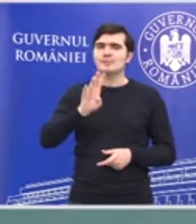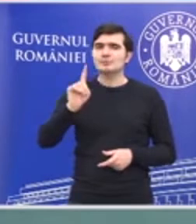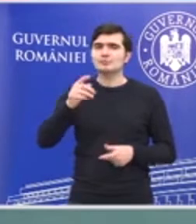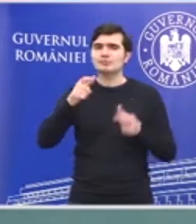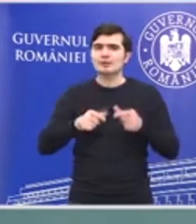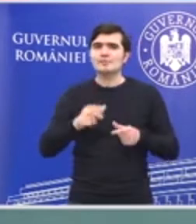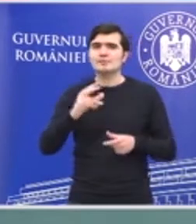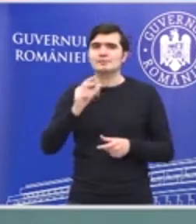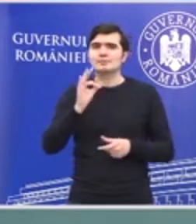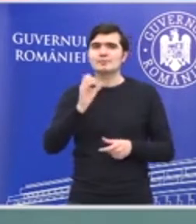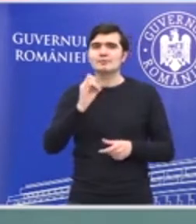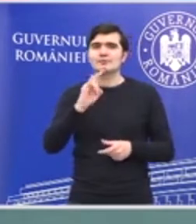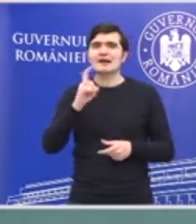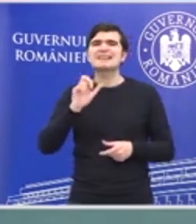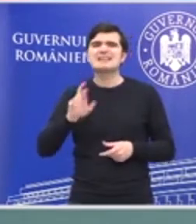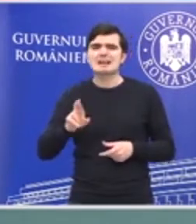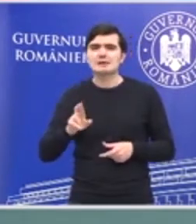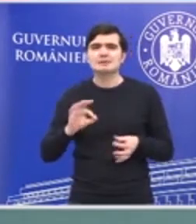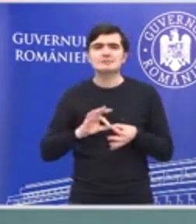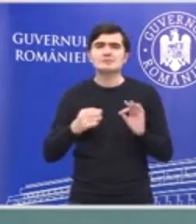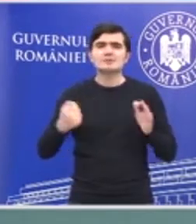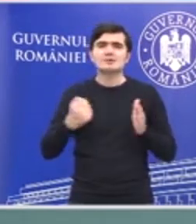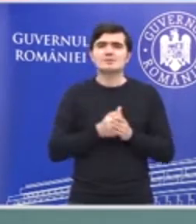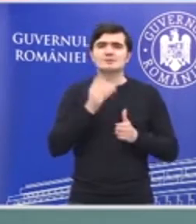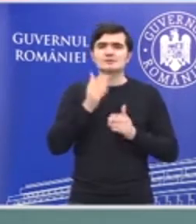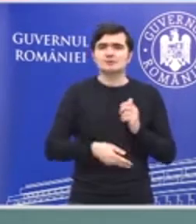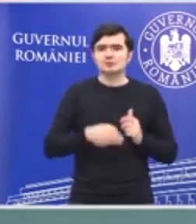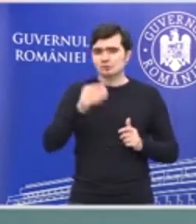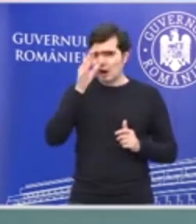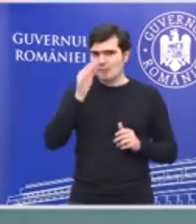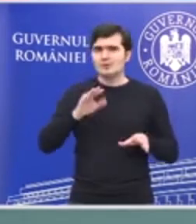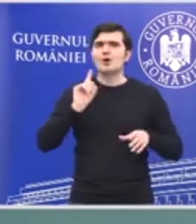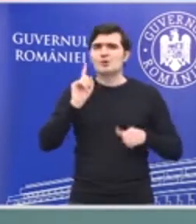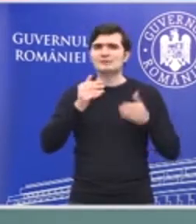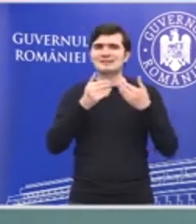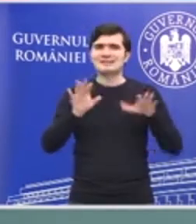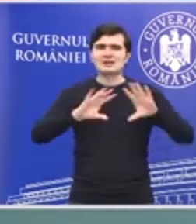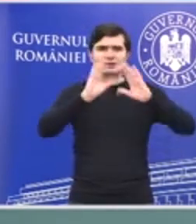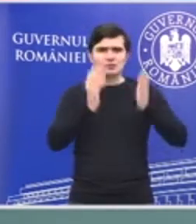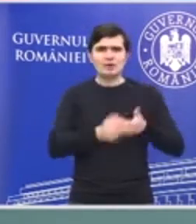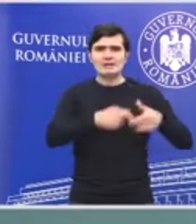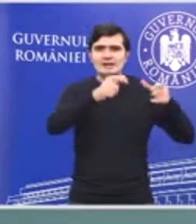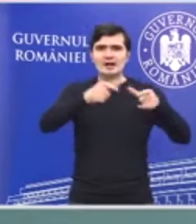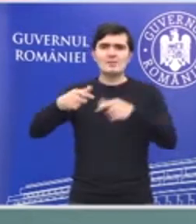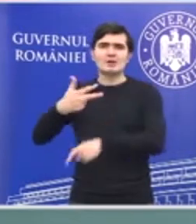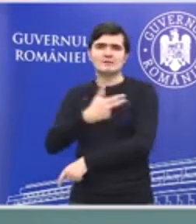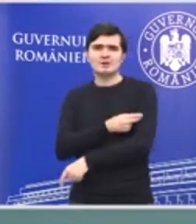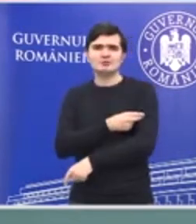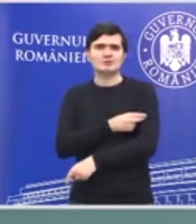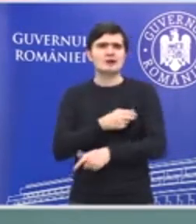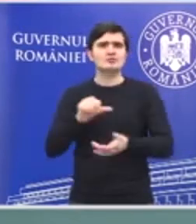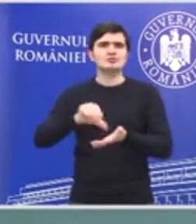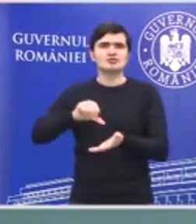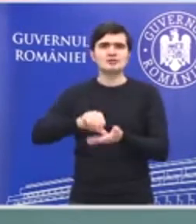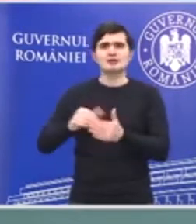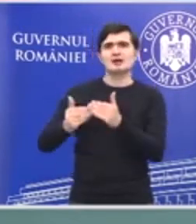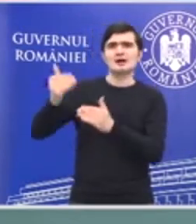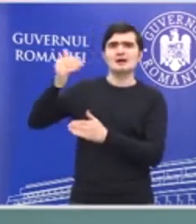cu Pfizer. Practic, până la finalul lunii aprilie se deschid toate cabinetele de vaccinare și centrele de la nivel